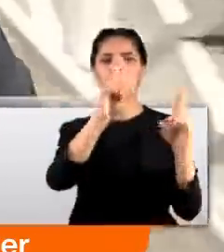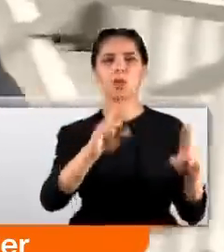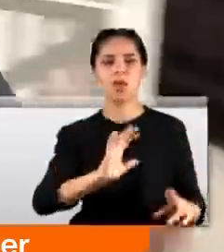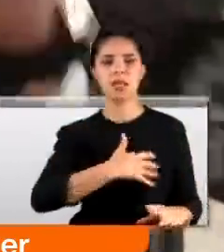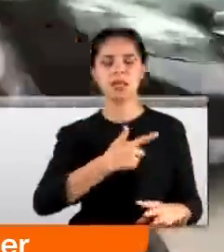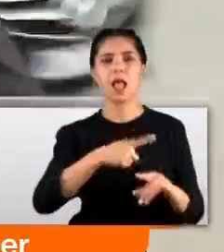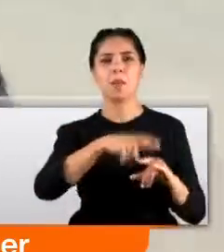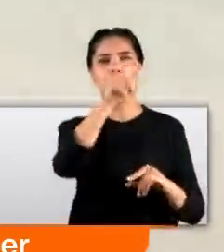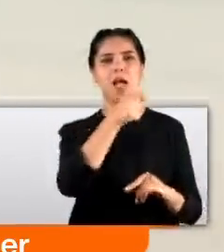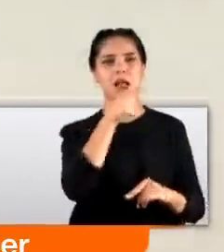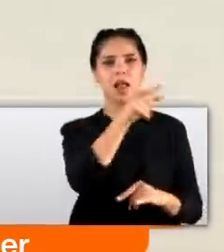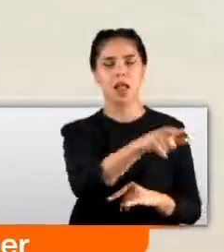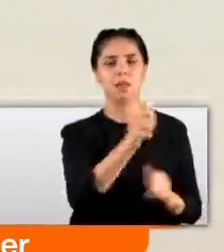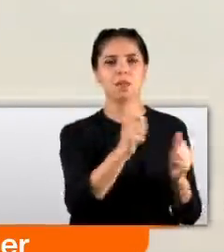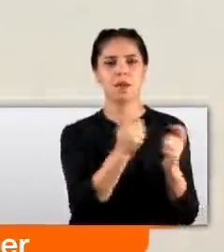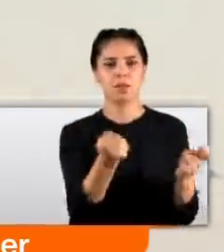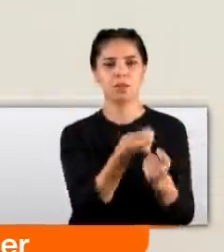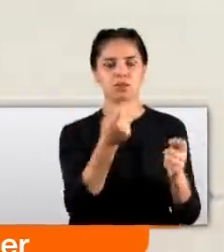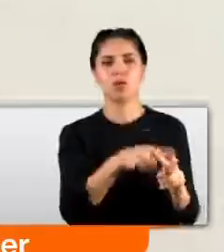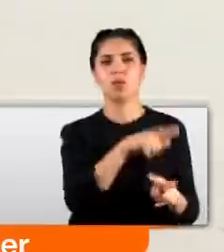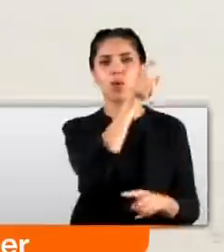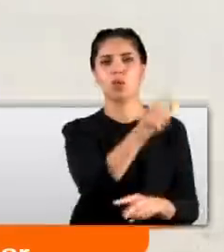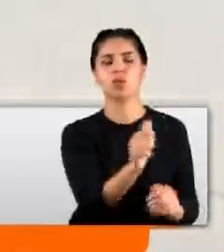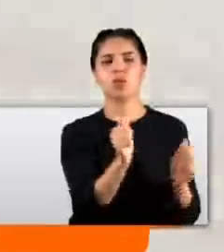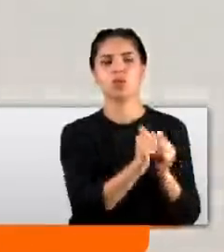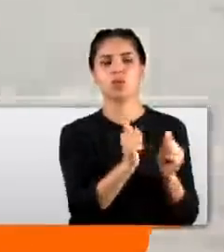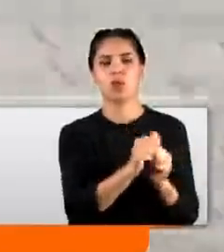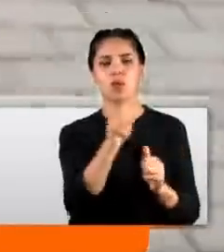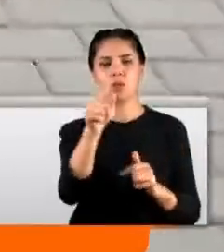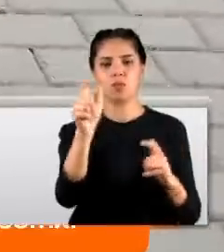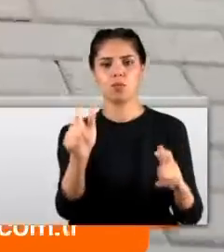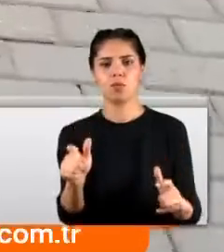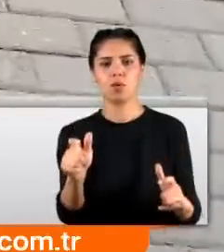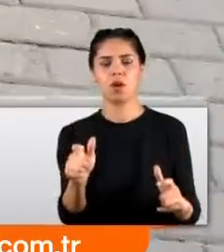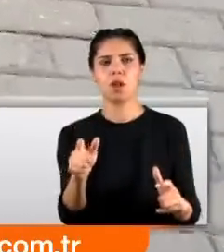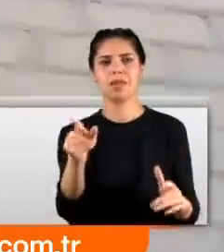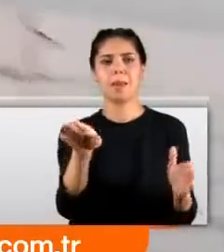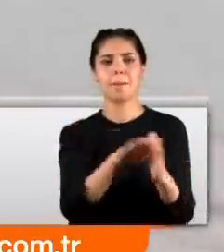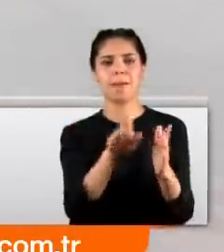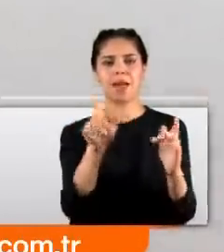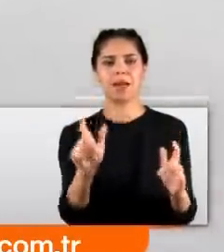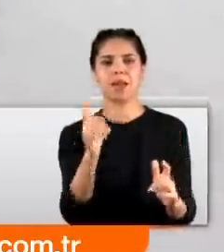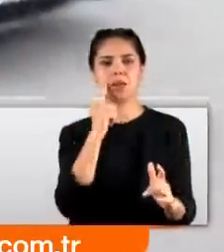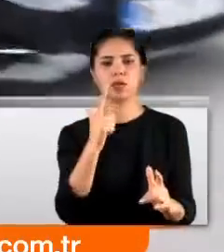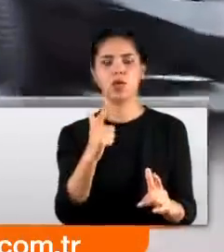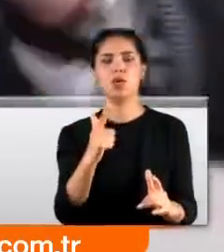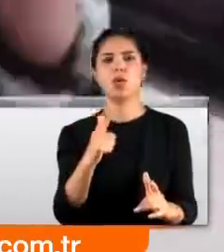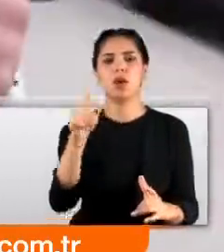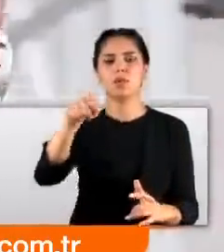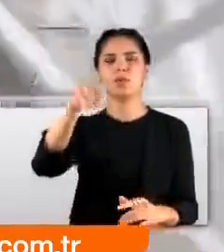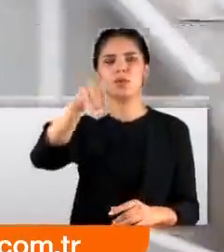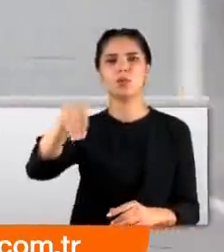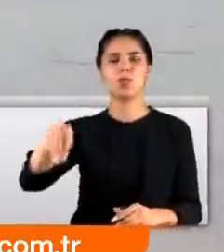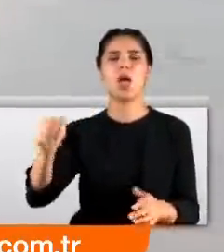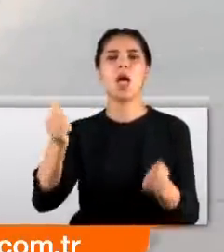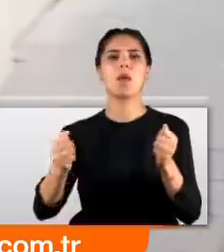Halil Pullu, beraberinde çalışan Yunus Ergü ile birlikte işte burada duran bu park alanına bir duba yerleştirmiş ve çevre